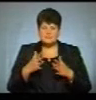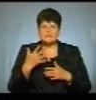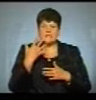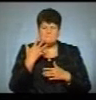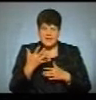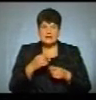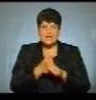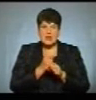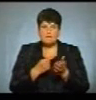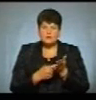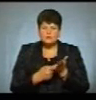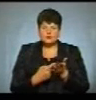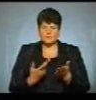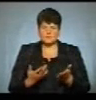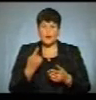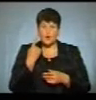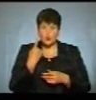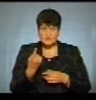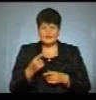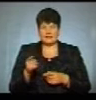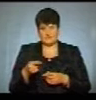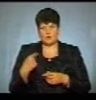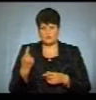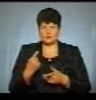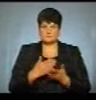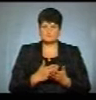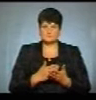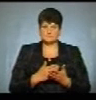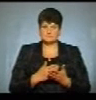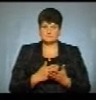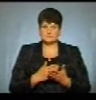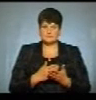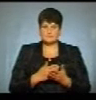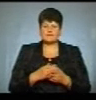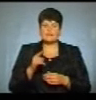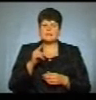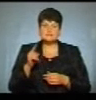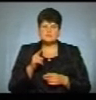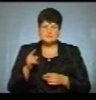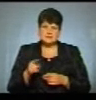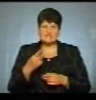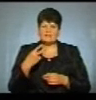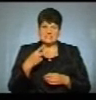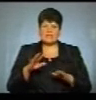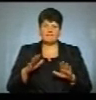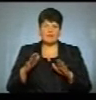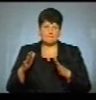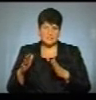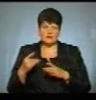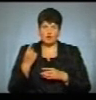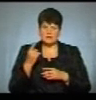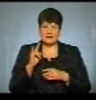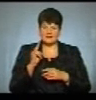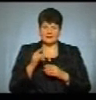лабораторно підтверджено, один з яких і в Тернопільській області. З, скажімо, з тих 20 випадків одна